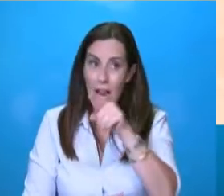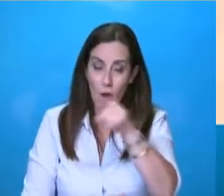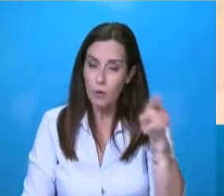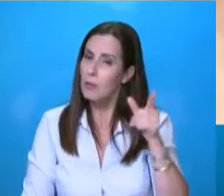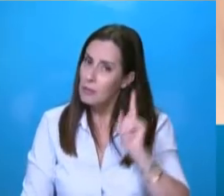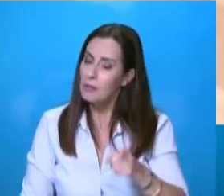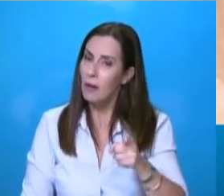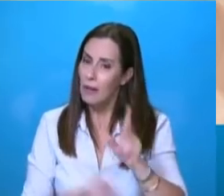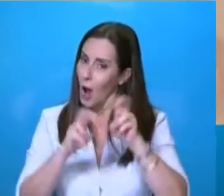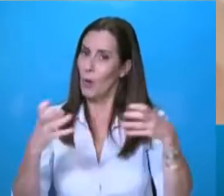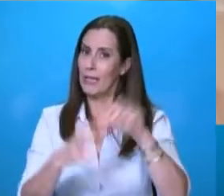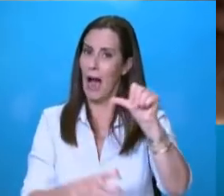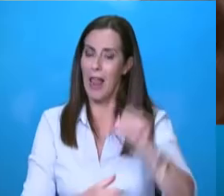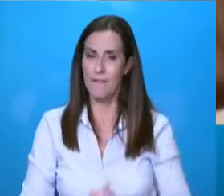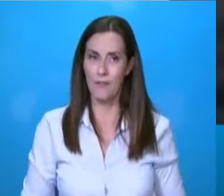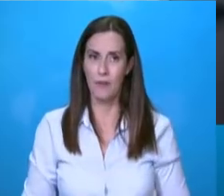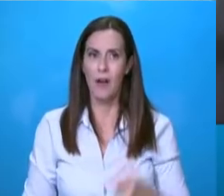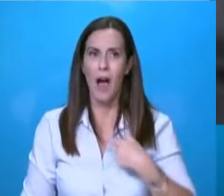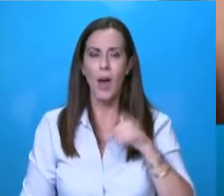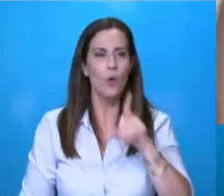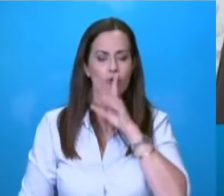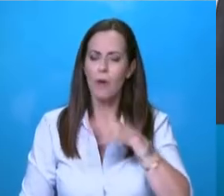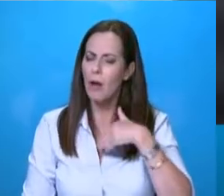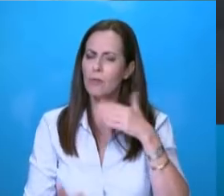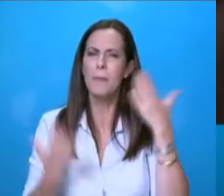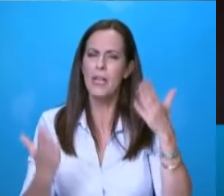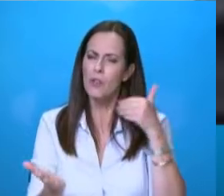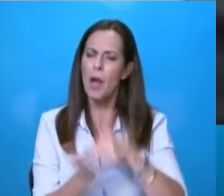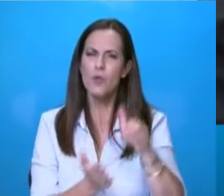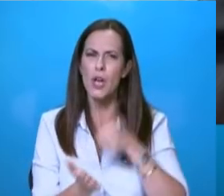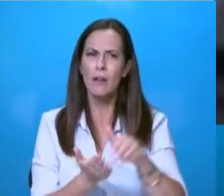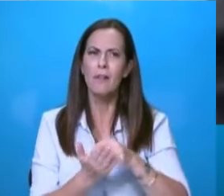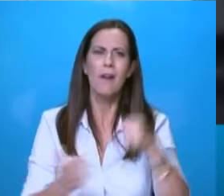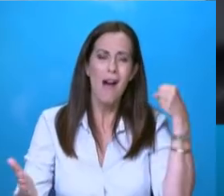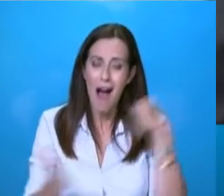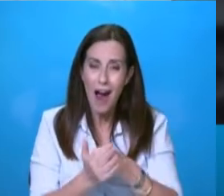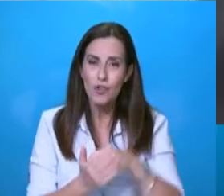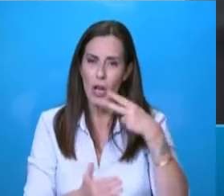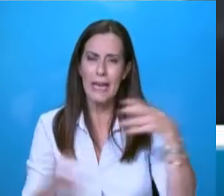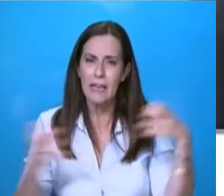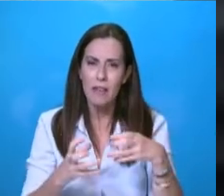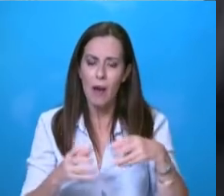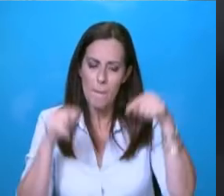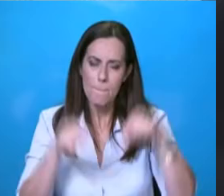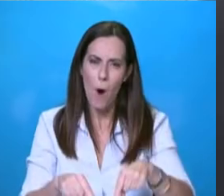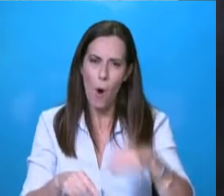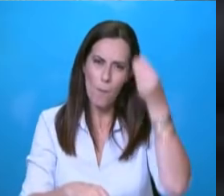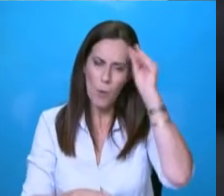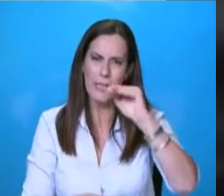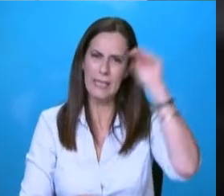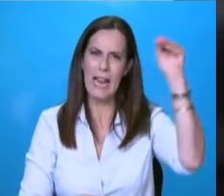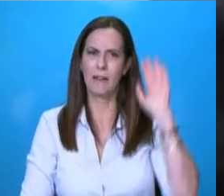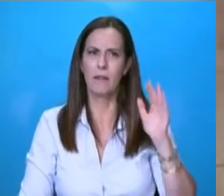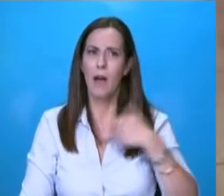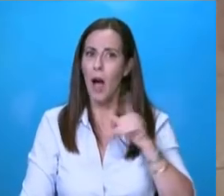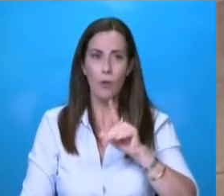מגיע לעלות לכיתה א'. אנחנו לא נשתוק, אנחנו בעזרת השם נמשיך עד שיהיה לנו כיתה פה בעיר במודיעין עילית. אנחנו